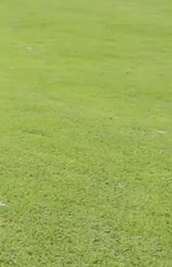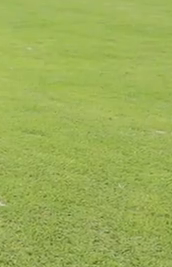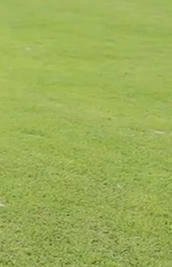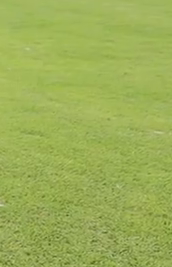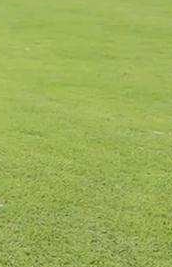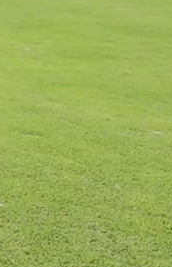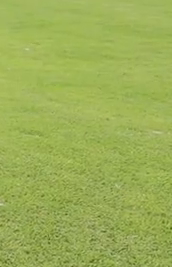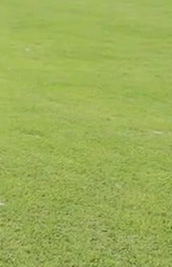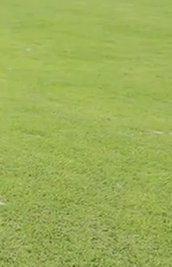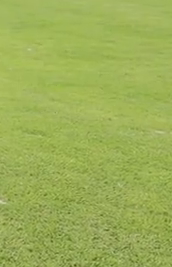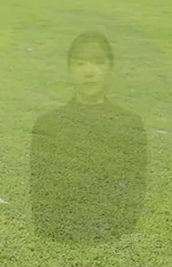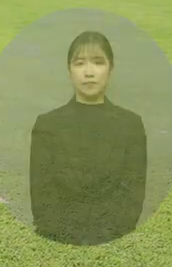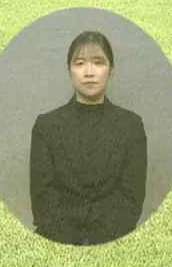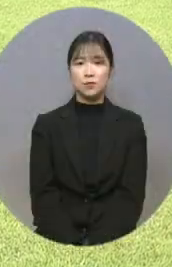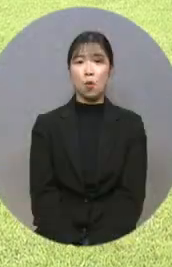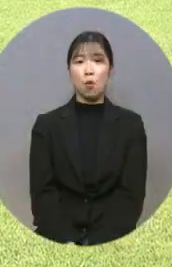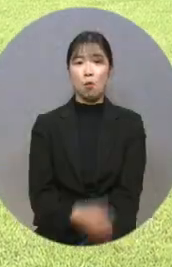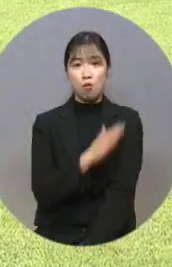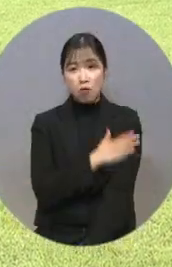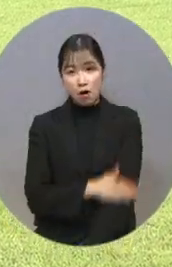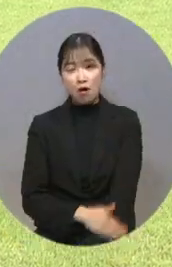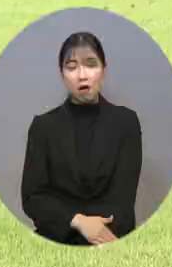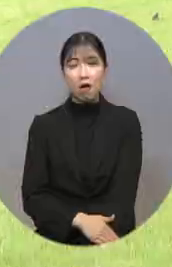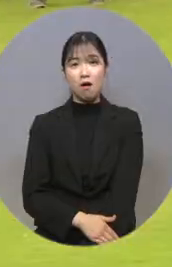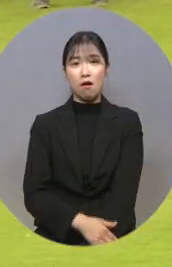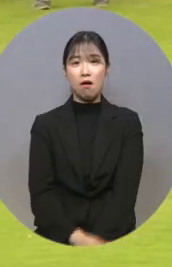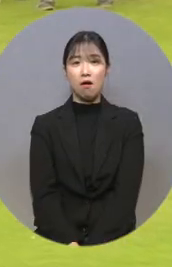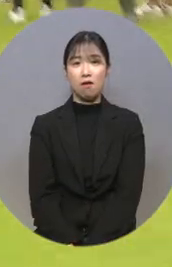오! 오, 잘했다.